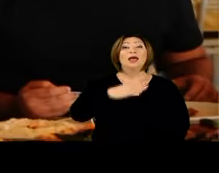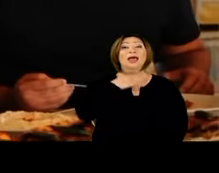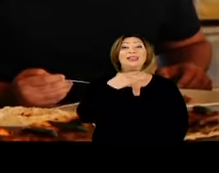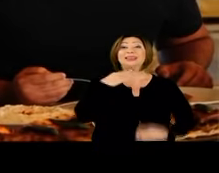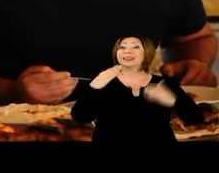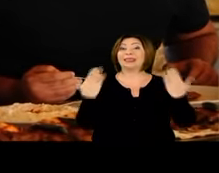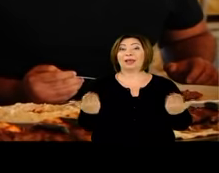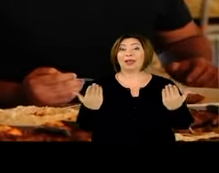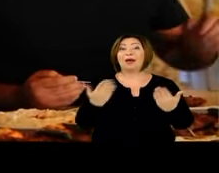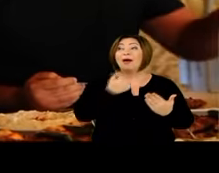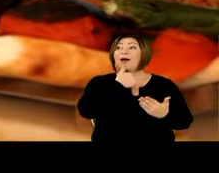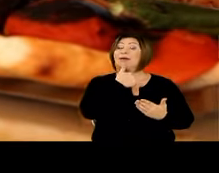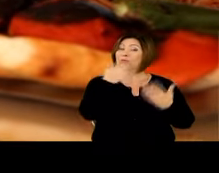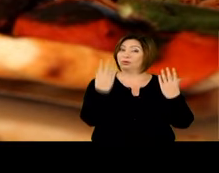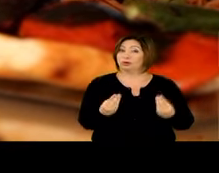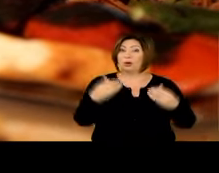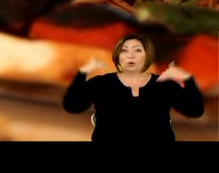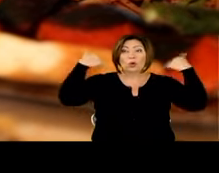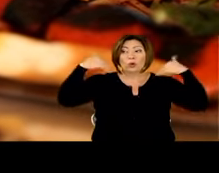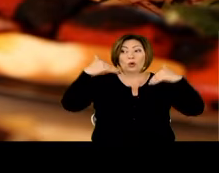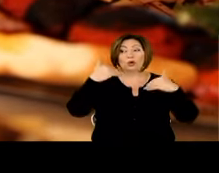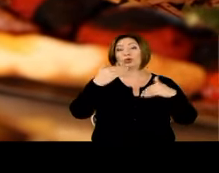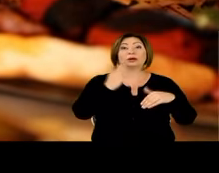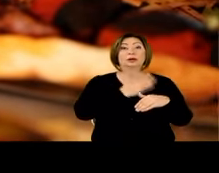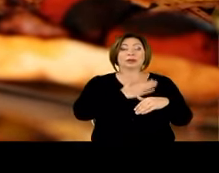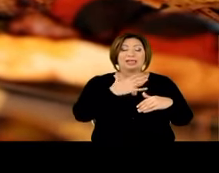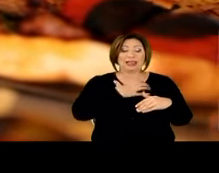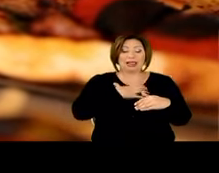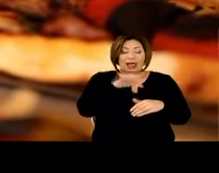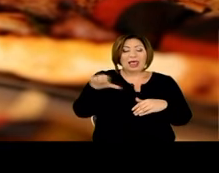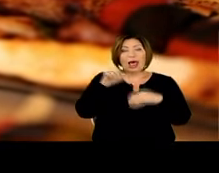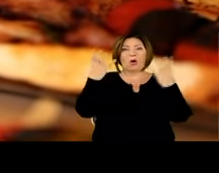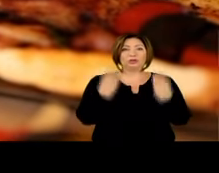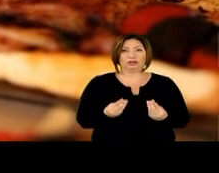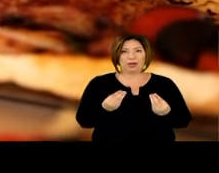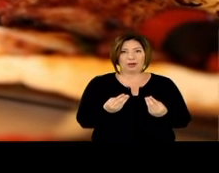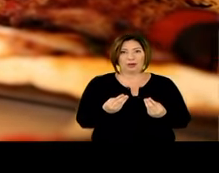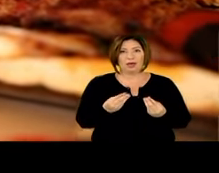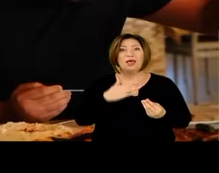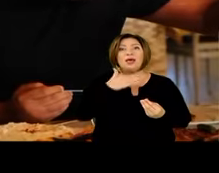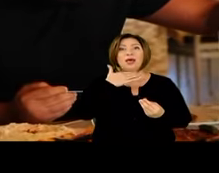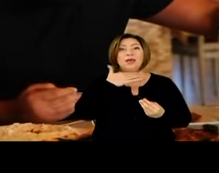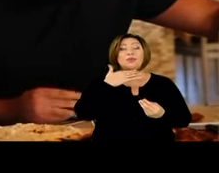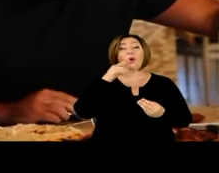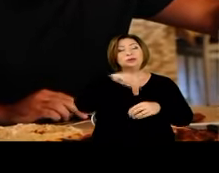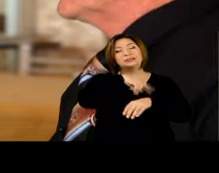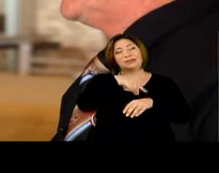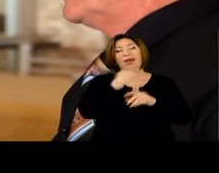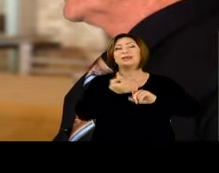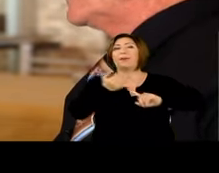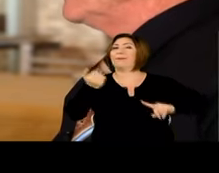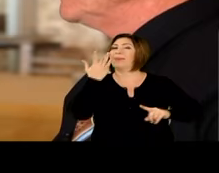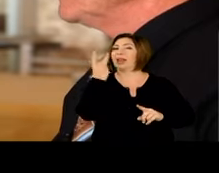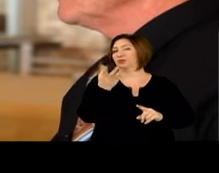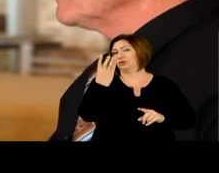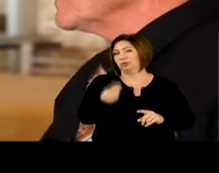olayı erkek olacak. Koyun kaburasından olacak. Kendinden yağlı olacak. Kendinden yağlı olacak. Evet, işte o zaman kebap olduğu belli olacak.